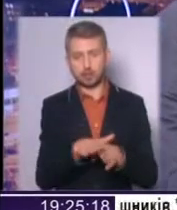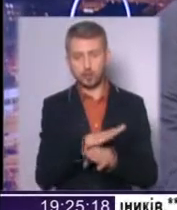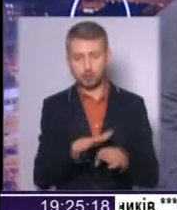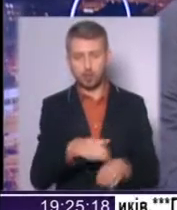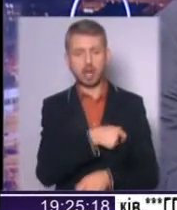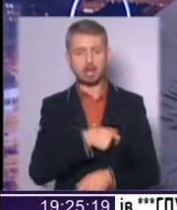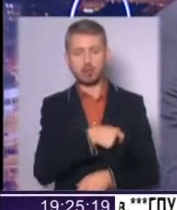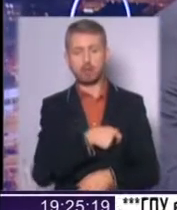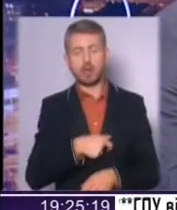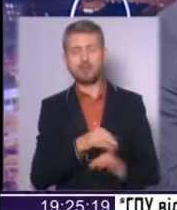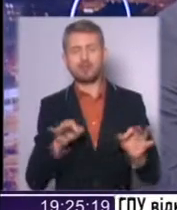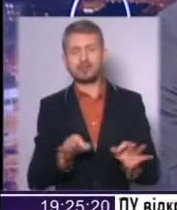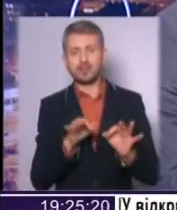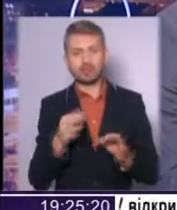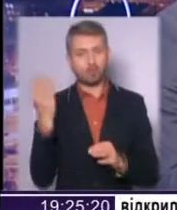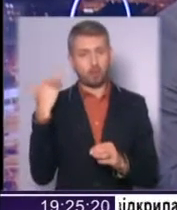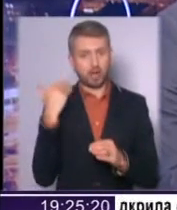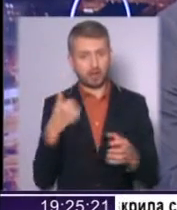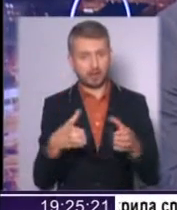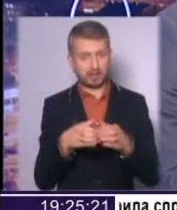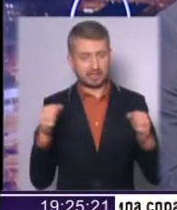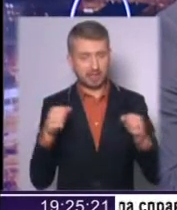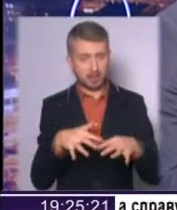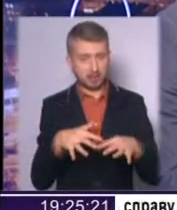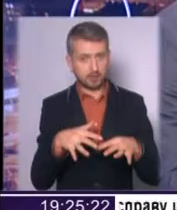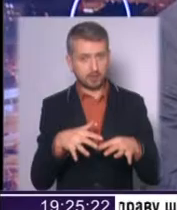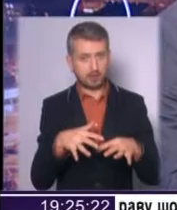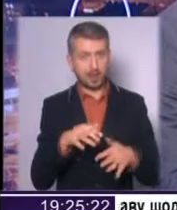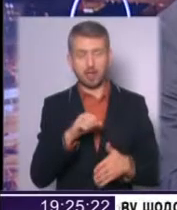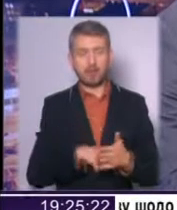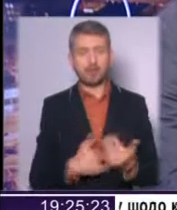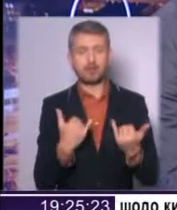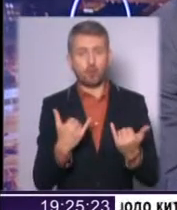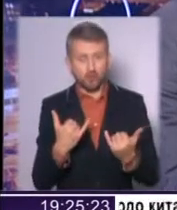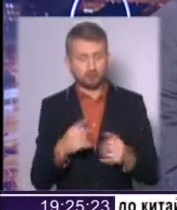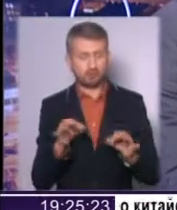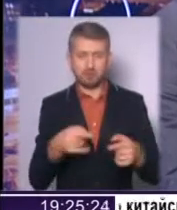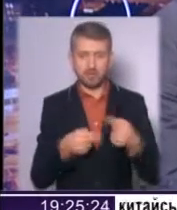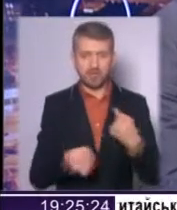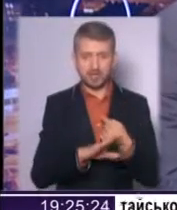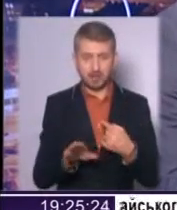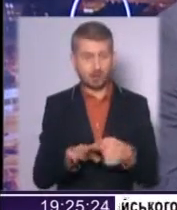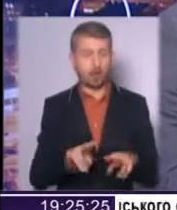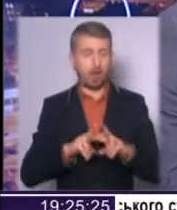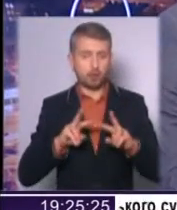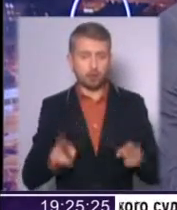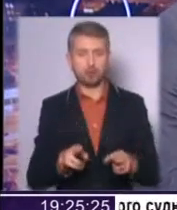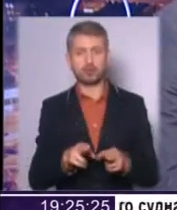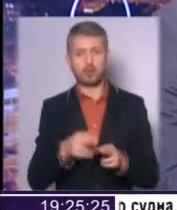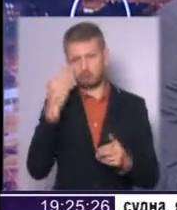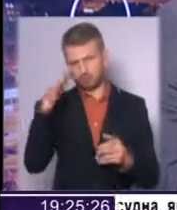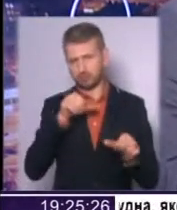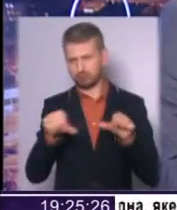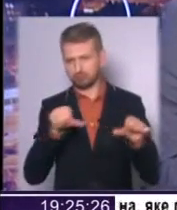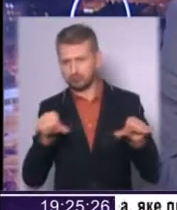діють абсолютно по-іншому. І тому така глибока зневіра і розчарування. І недовіра десь до